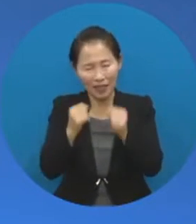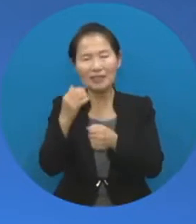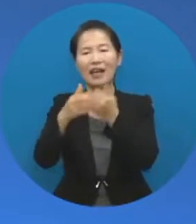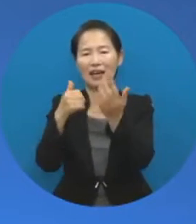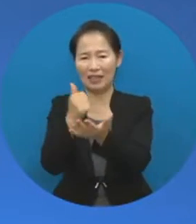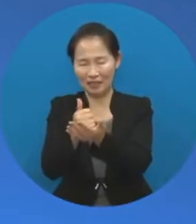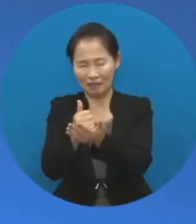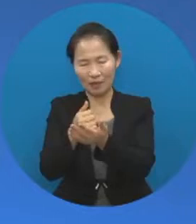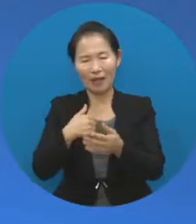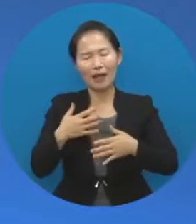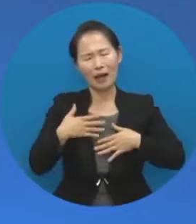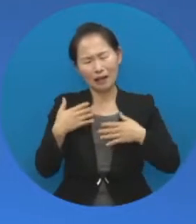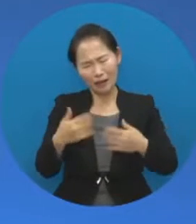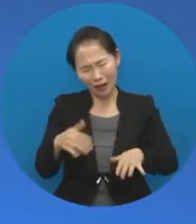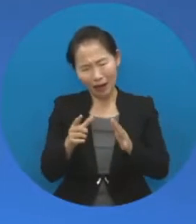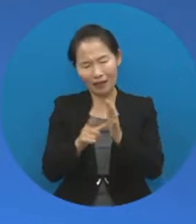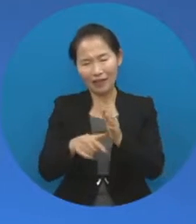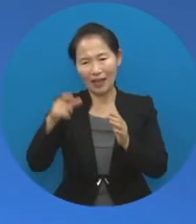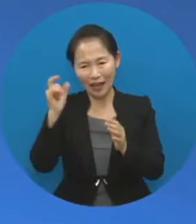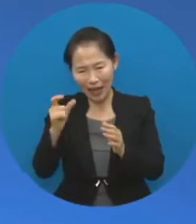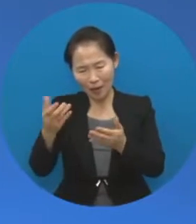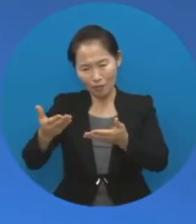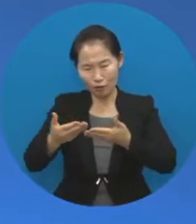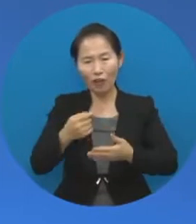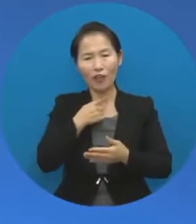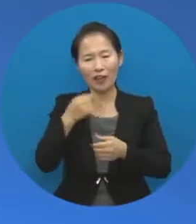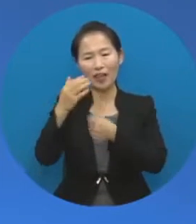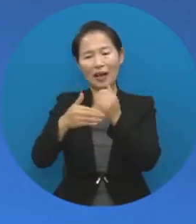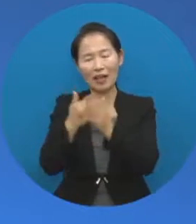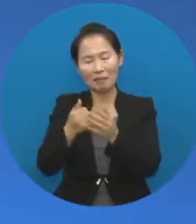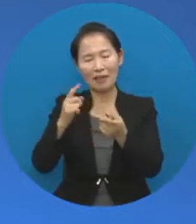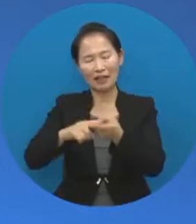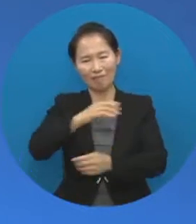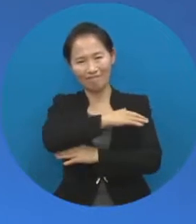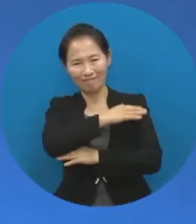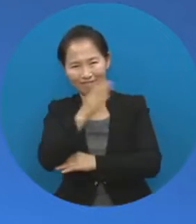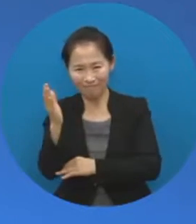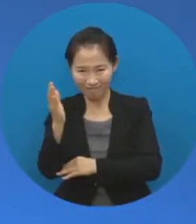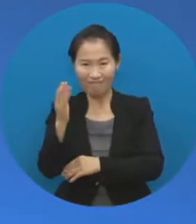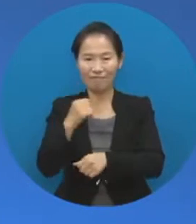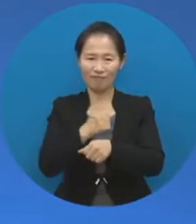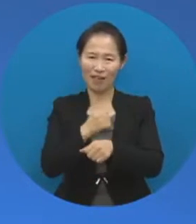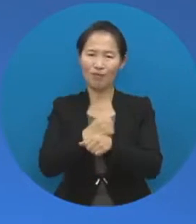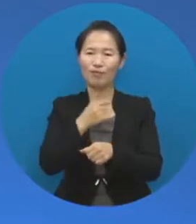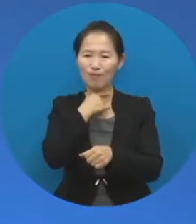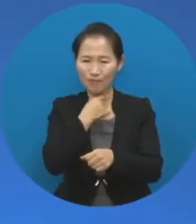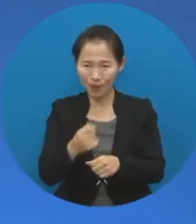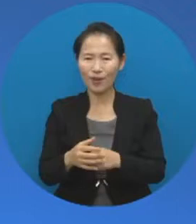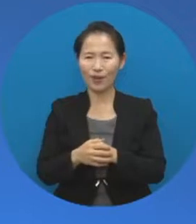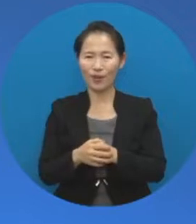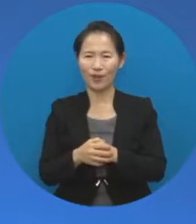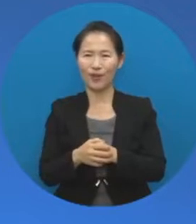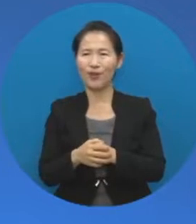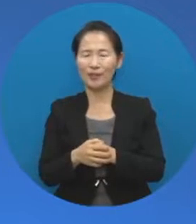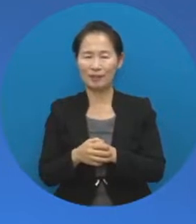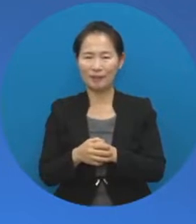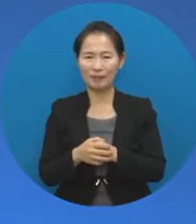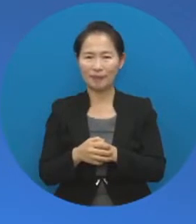강함 되셨던 그 하나님의 이야기를 지금부터 나누고자 합니다. 저는